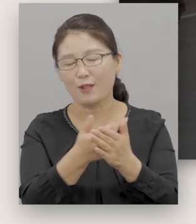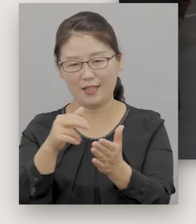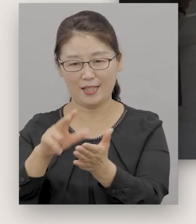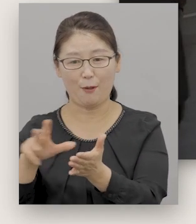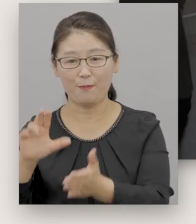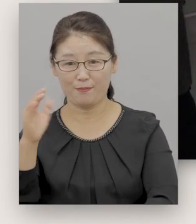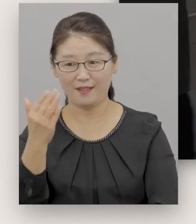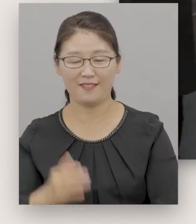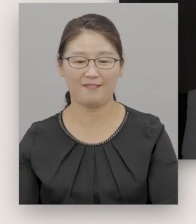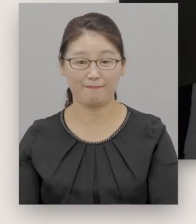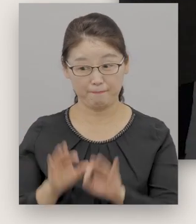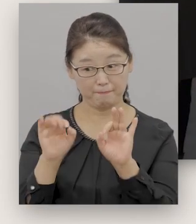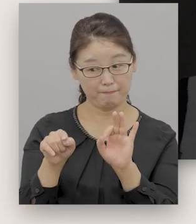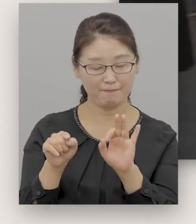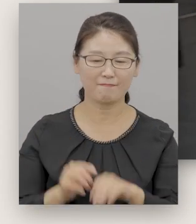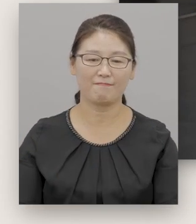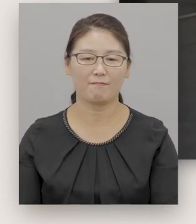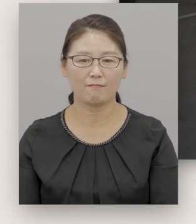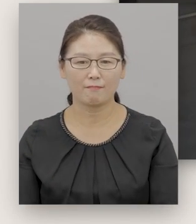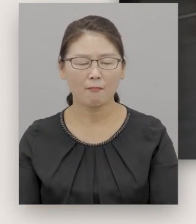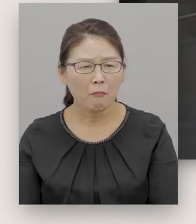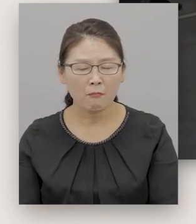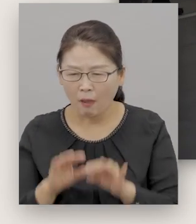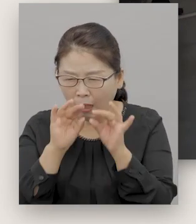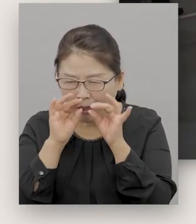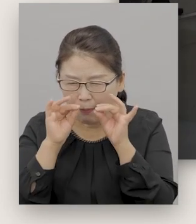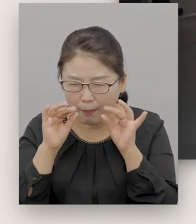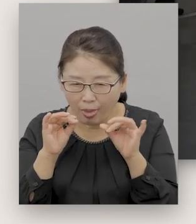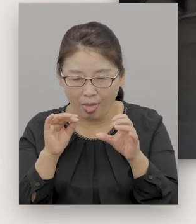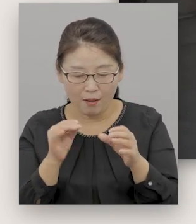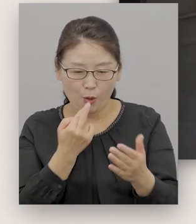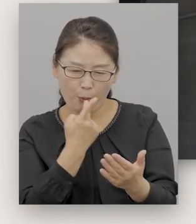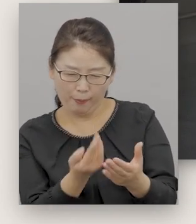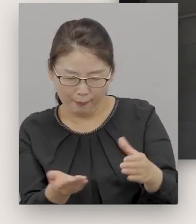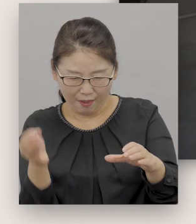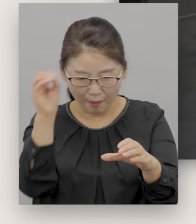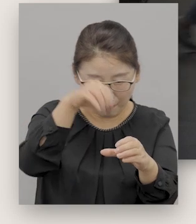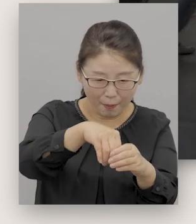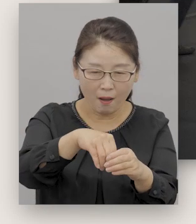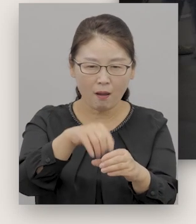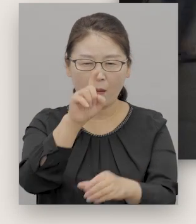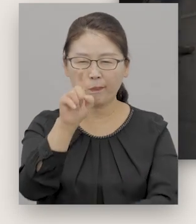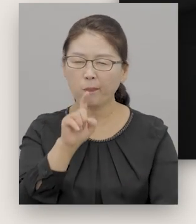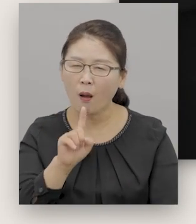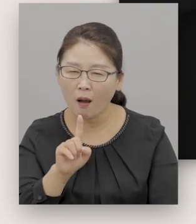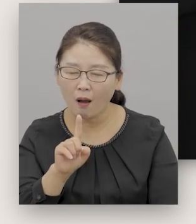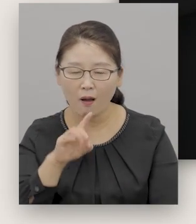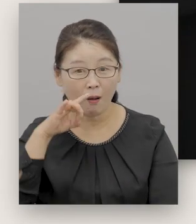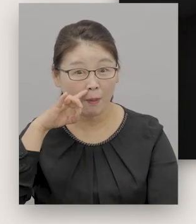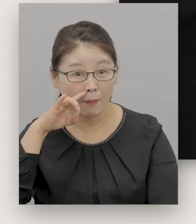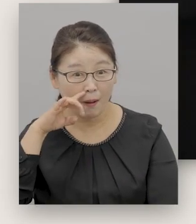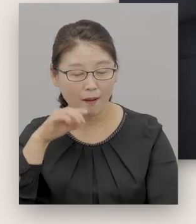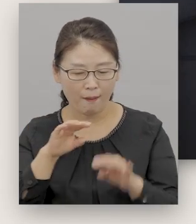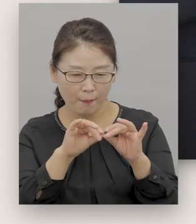여기 보시면 실제로 어떻게 먼지를 유리 안에 넣었을까 이런 궁금증을 다 일으키는데 먼지를 이렇게 축적했었던 사진도